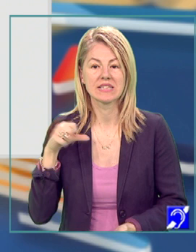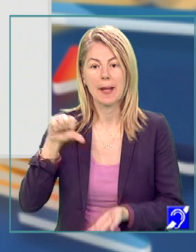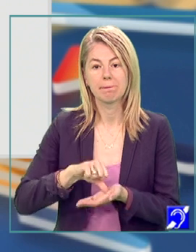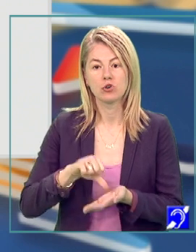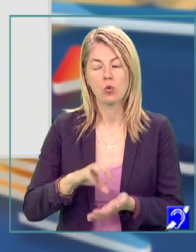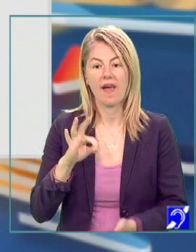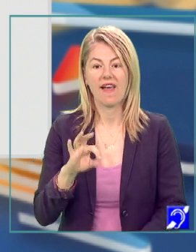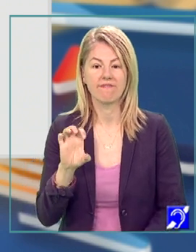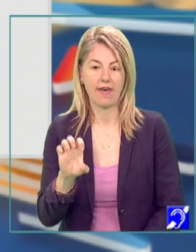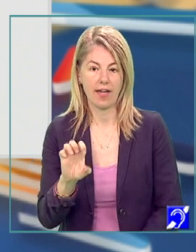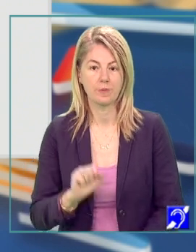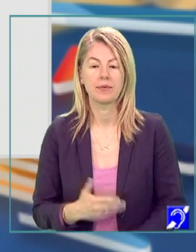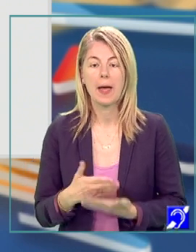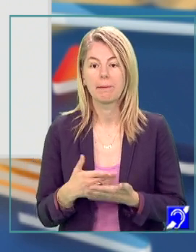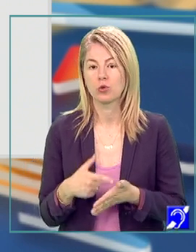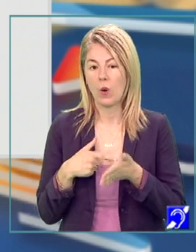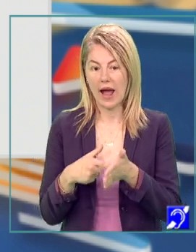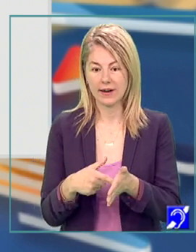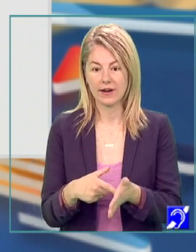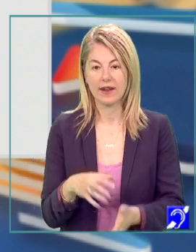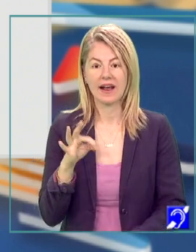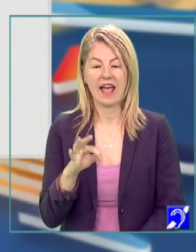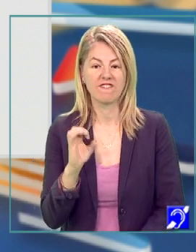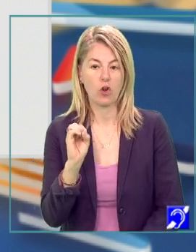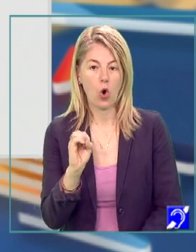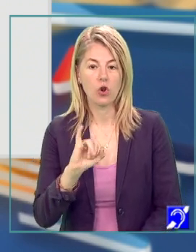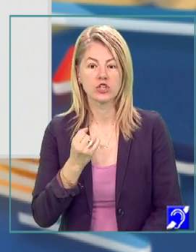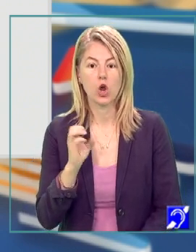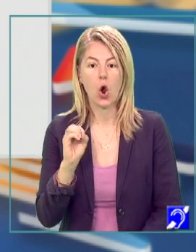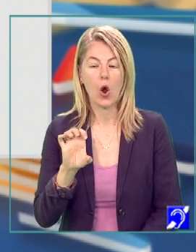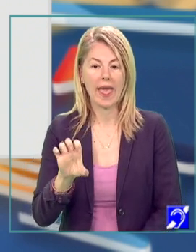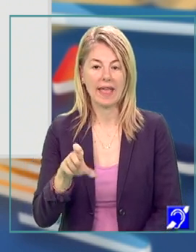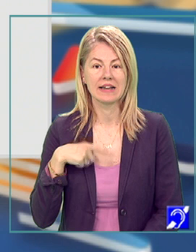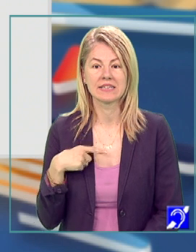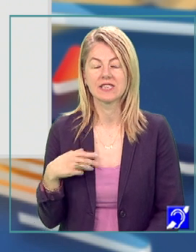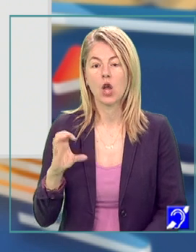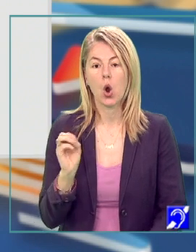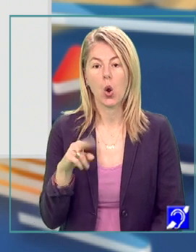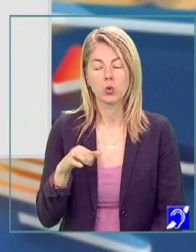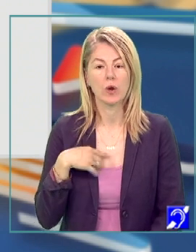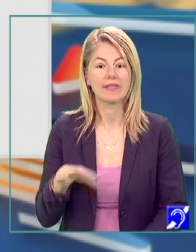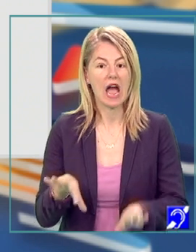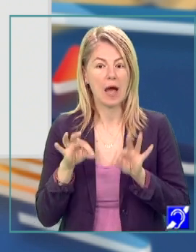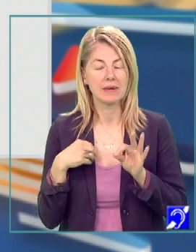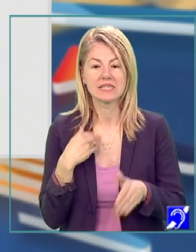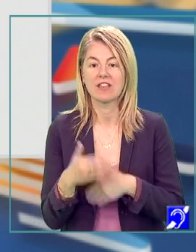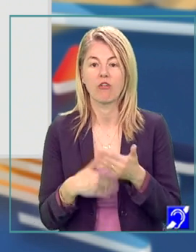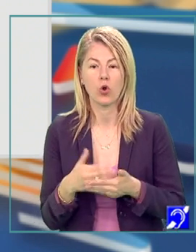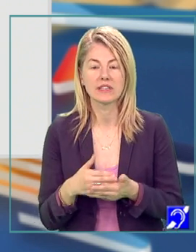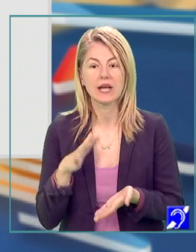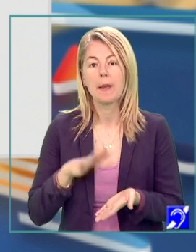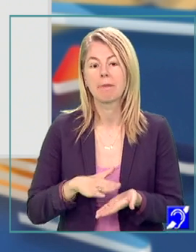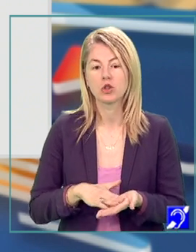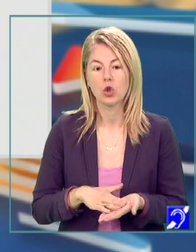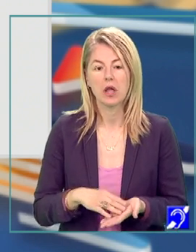lui FE. Pentru a demonstra că FO și OE sunt congruente, am ales să folosesc